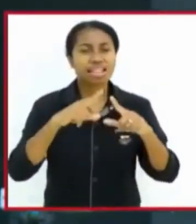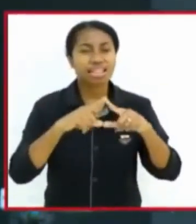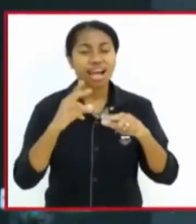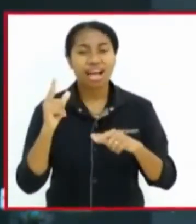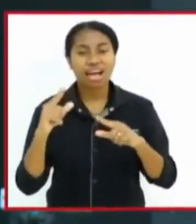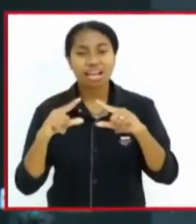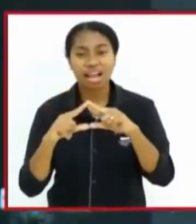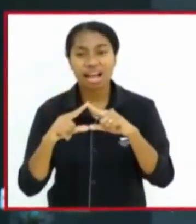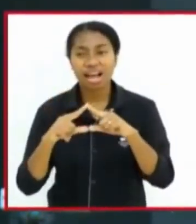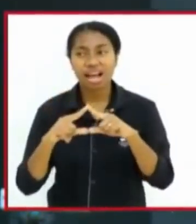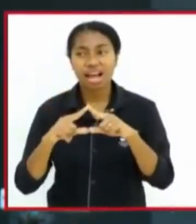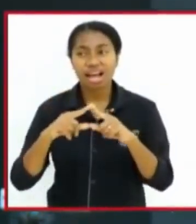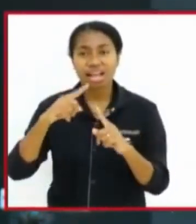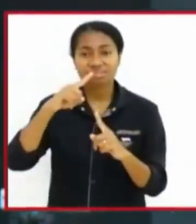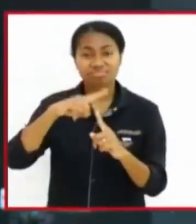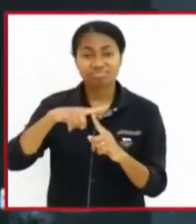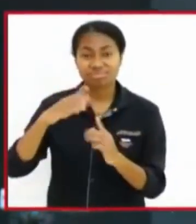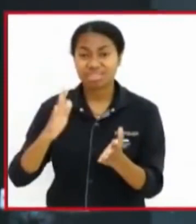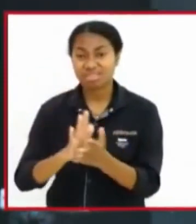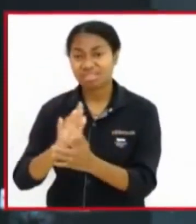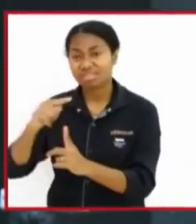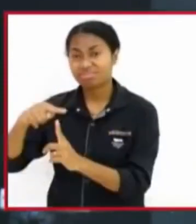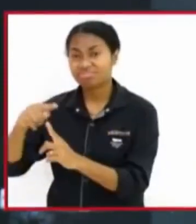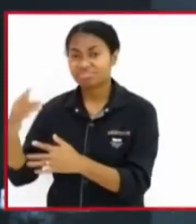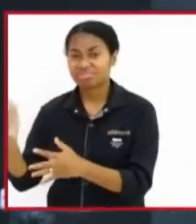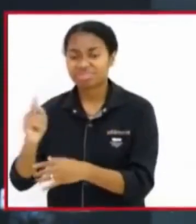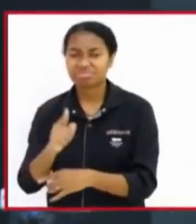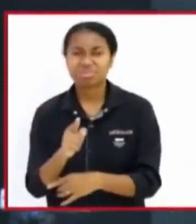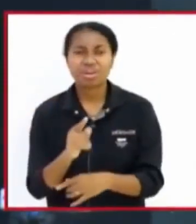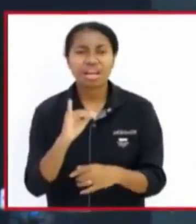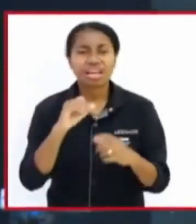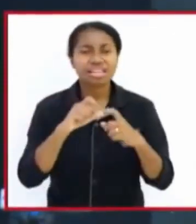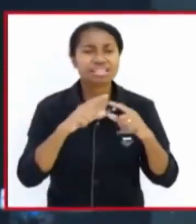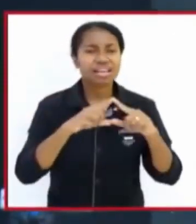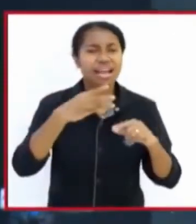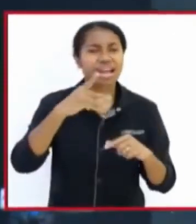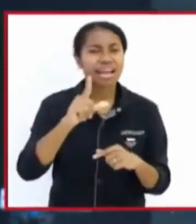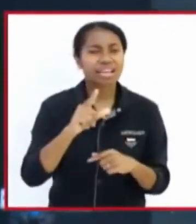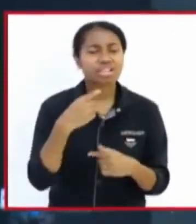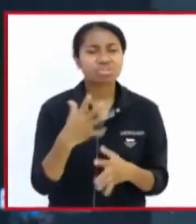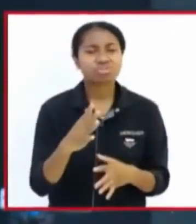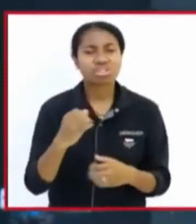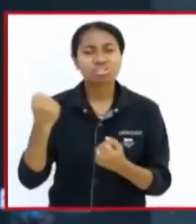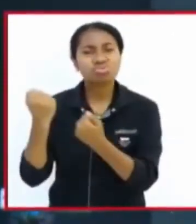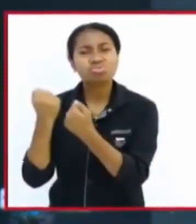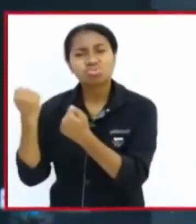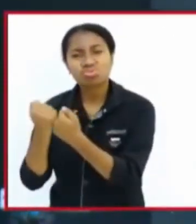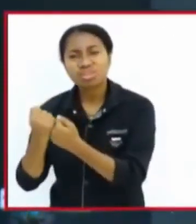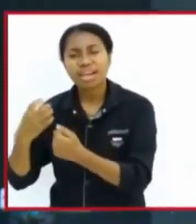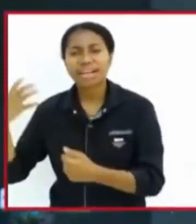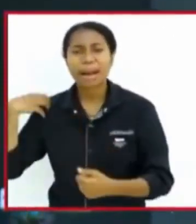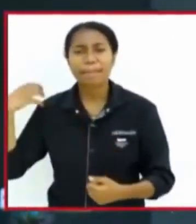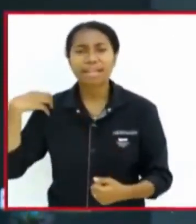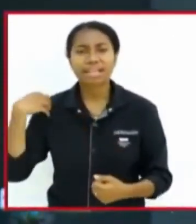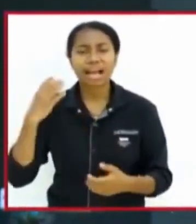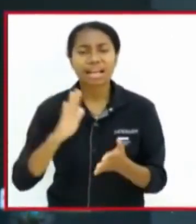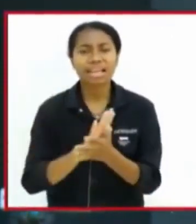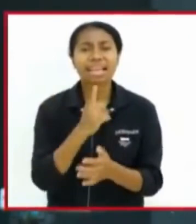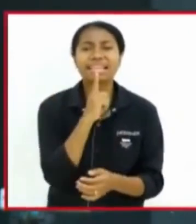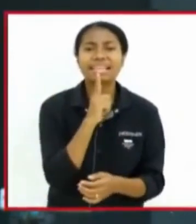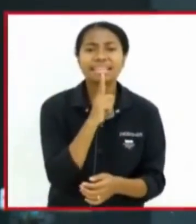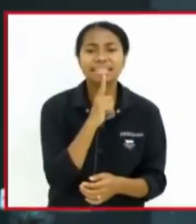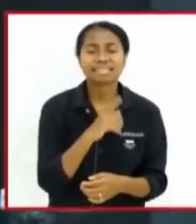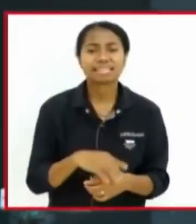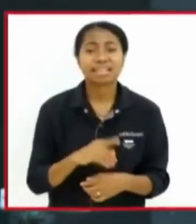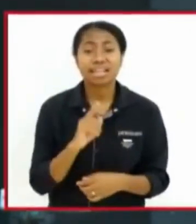tank dengan tank dan tank Israel itu disuplai dari Amerika dan Inggris